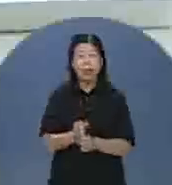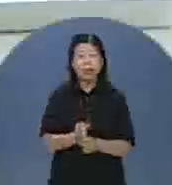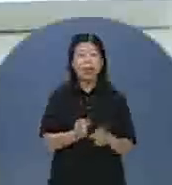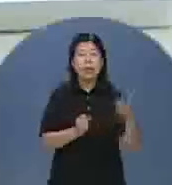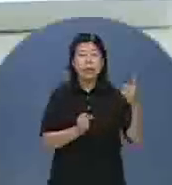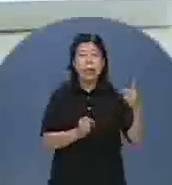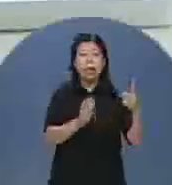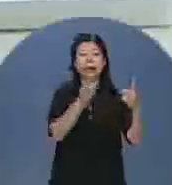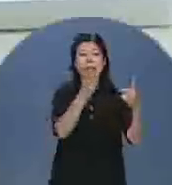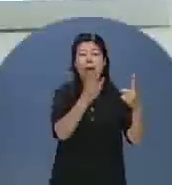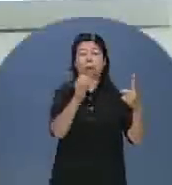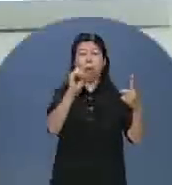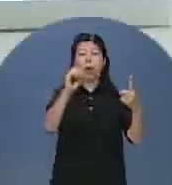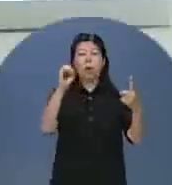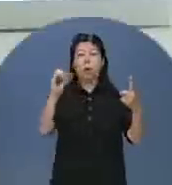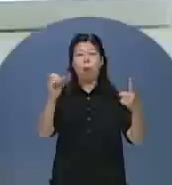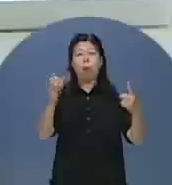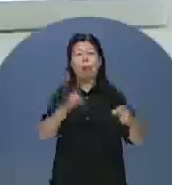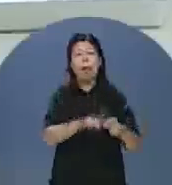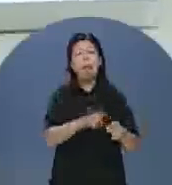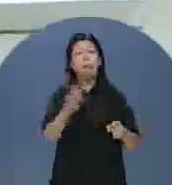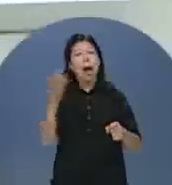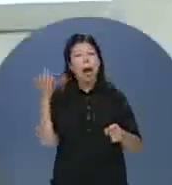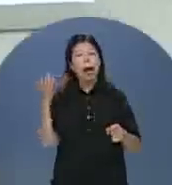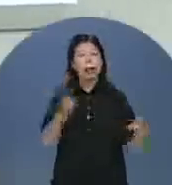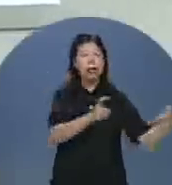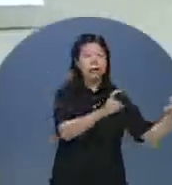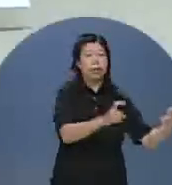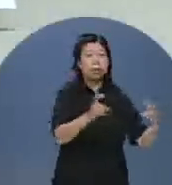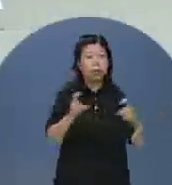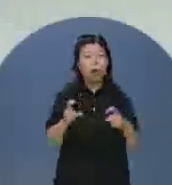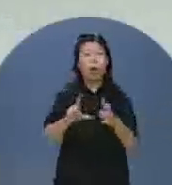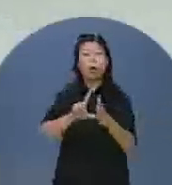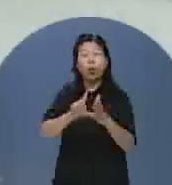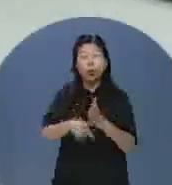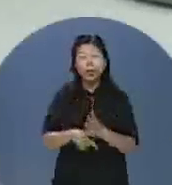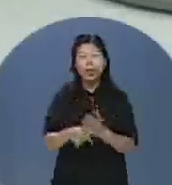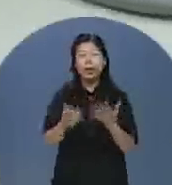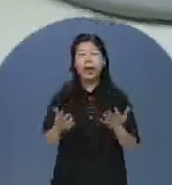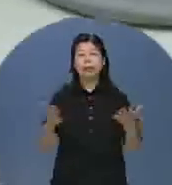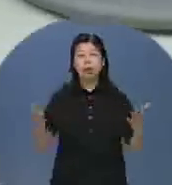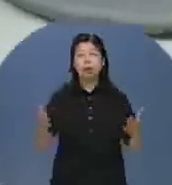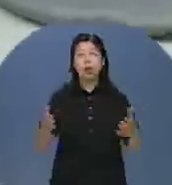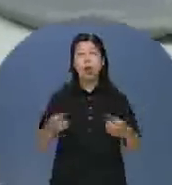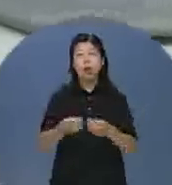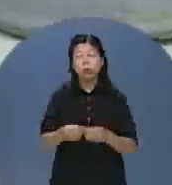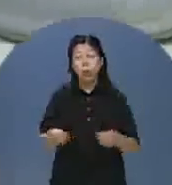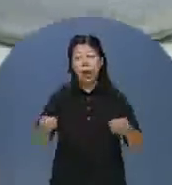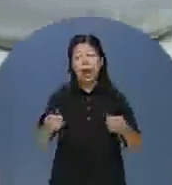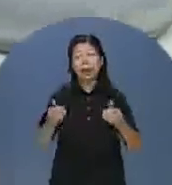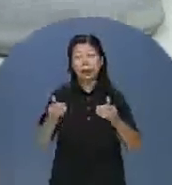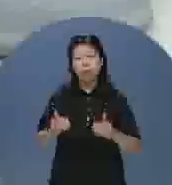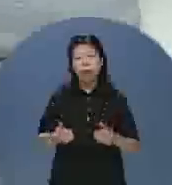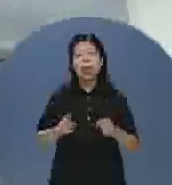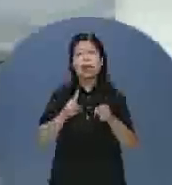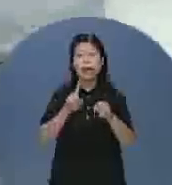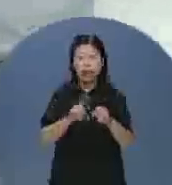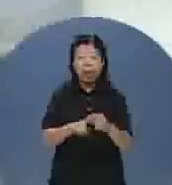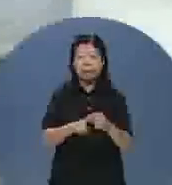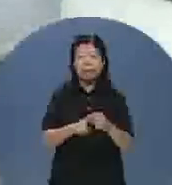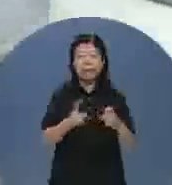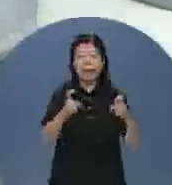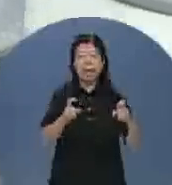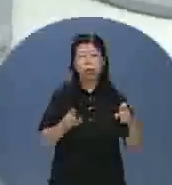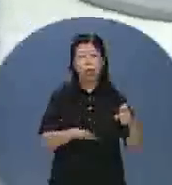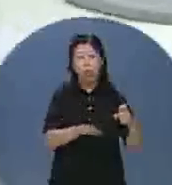1300年前平城京への遷都が行われた際に大量の器が必要となったため、平城